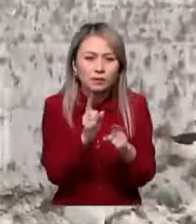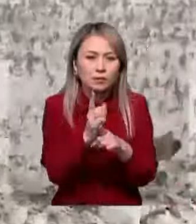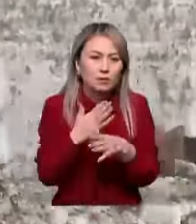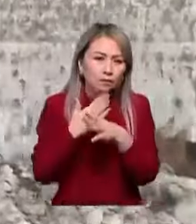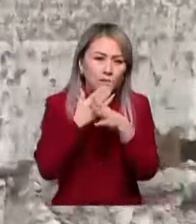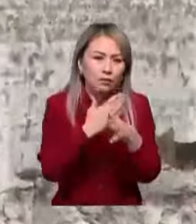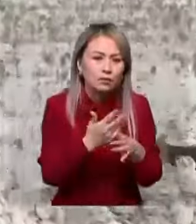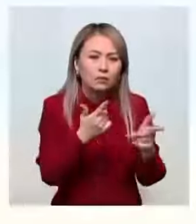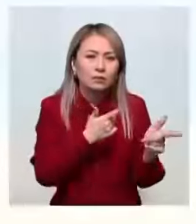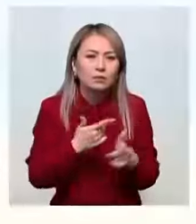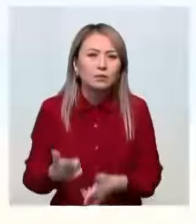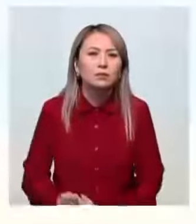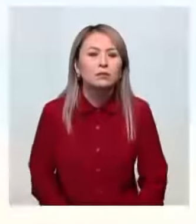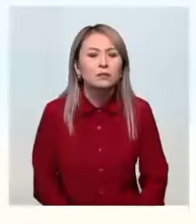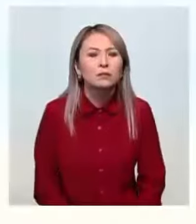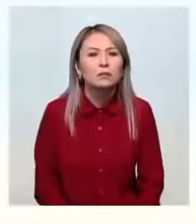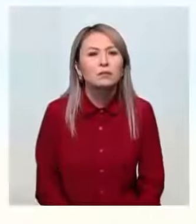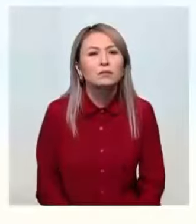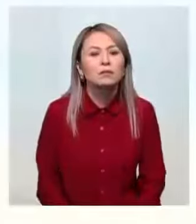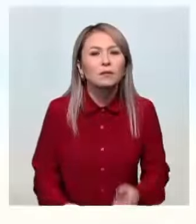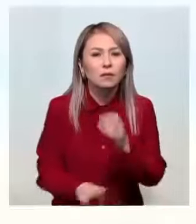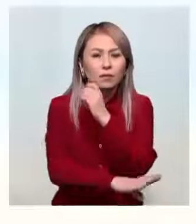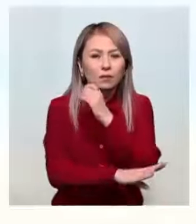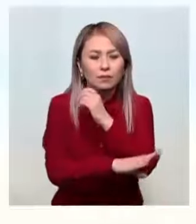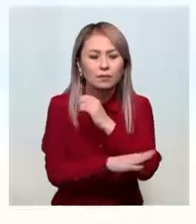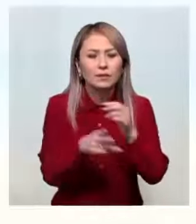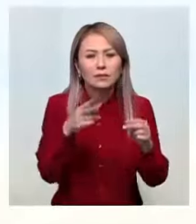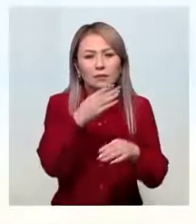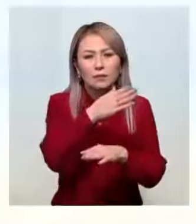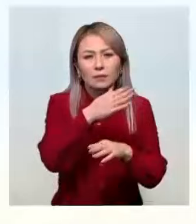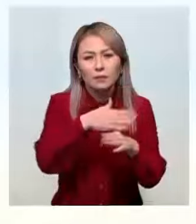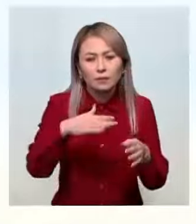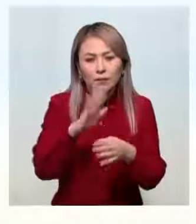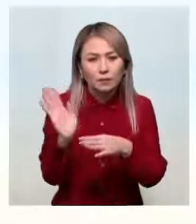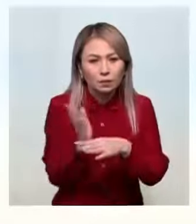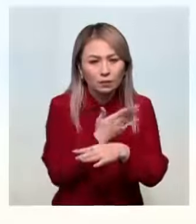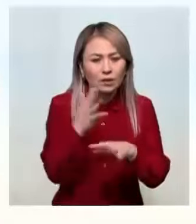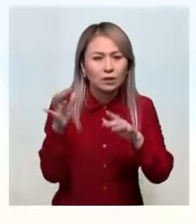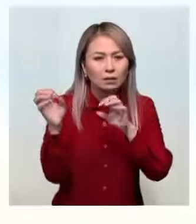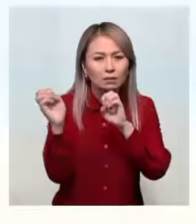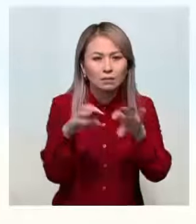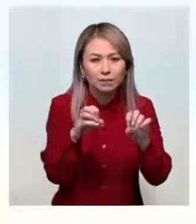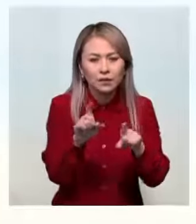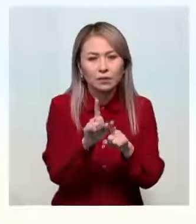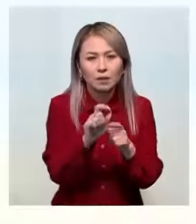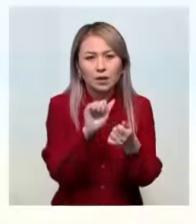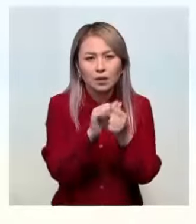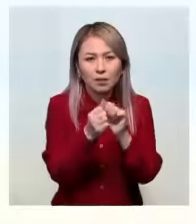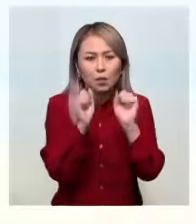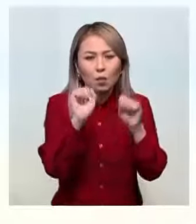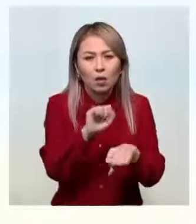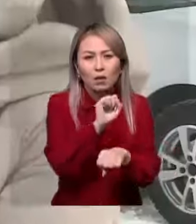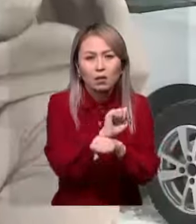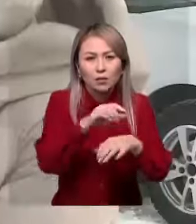созуға дайынбыз, дейді. Ағашты қиып, 4-5 коробка істеп, оның үстіне топырақ әкеп, таса әкеп төгетін болса, сөйтіп тоқтатуға болады, бір жақ амалы